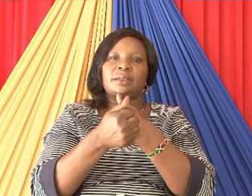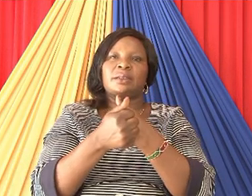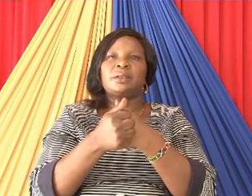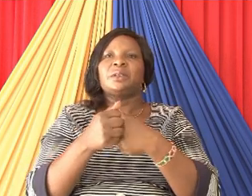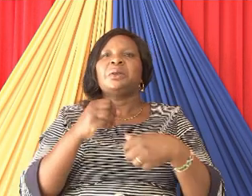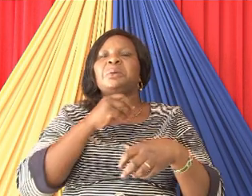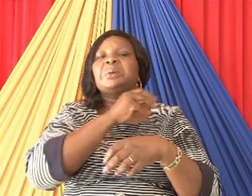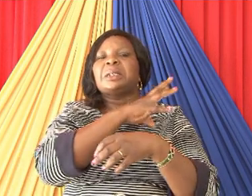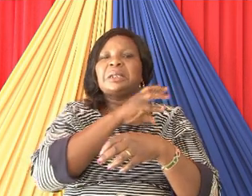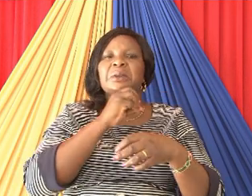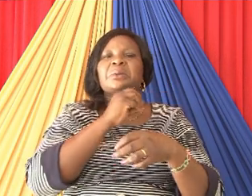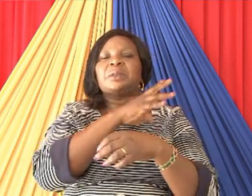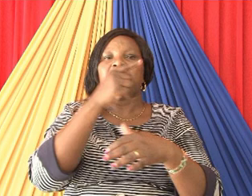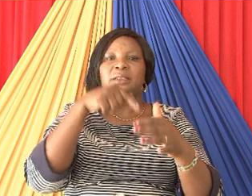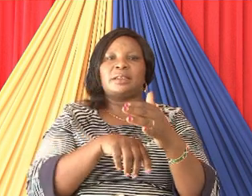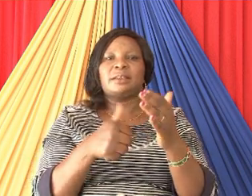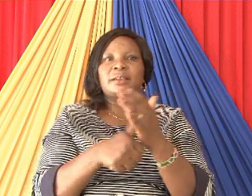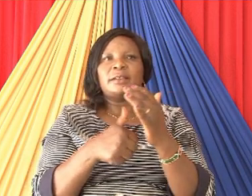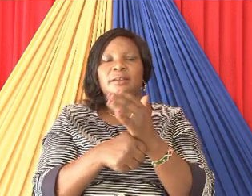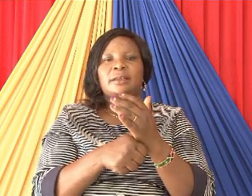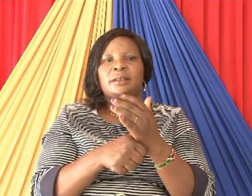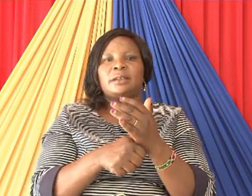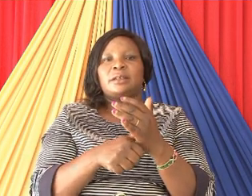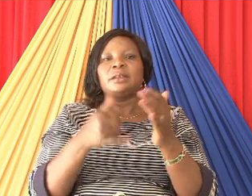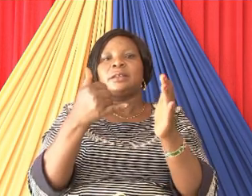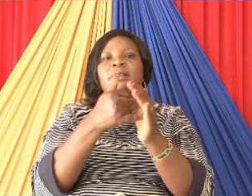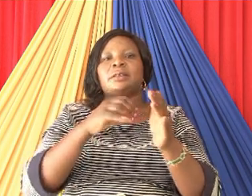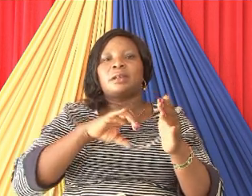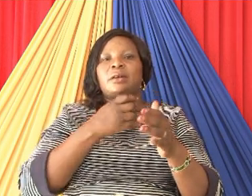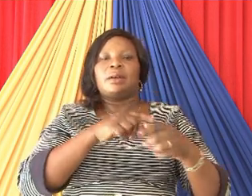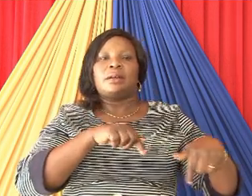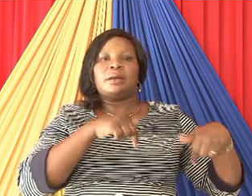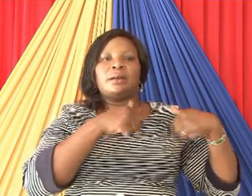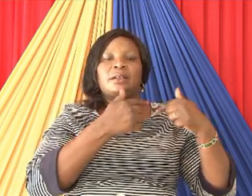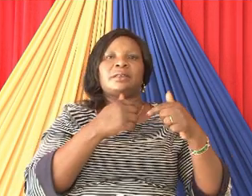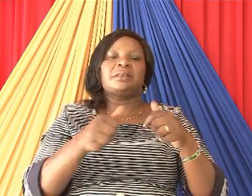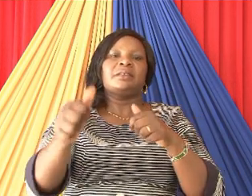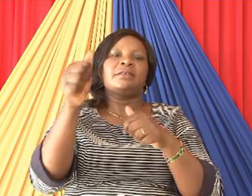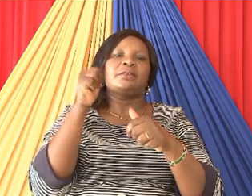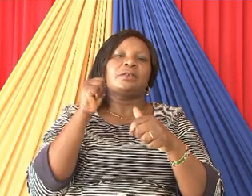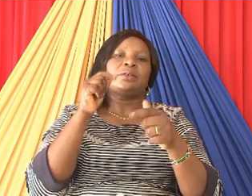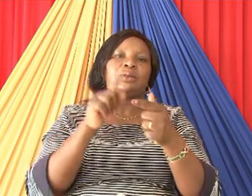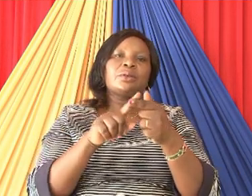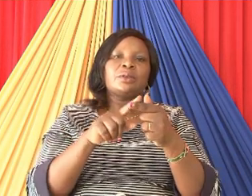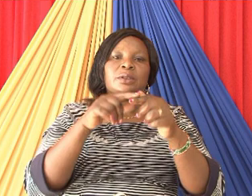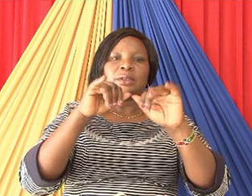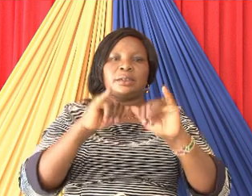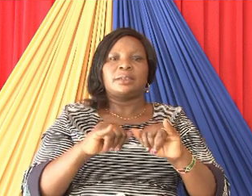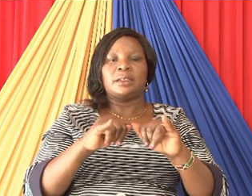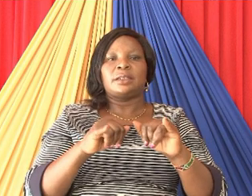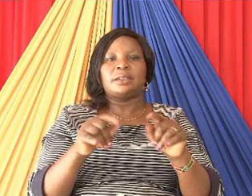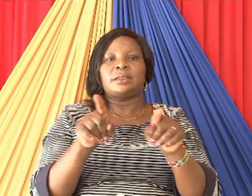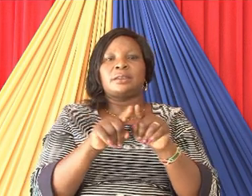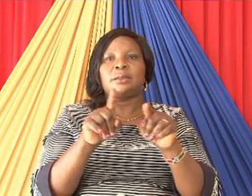katika maisha yetu, wakati mwingi huwa ni mioyo yetu imekataa kuishi kulingana